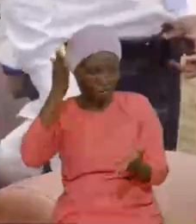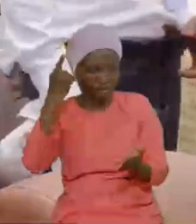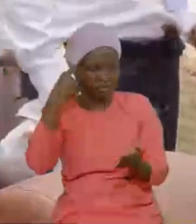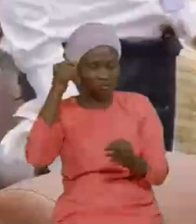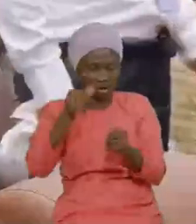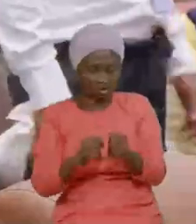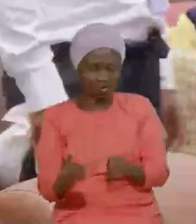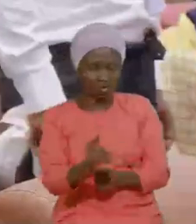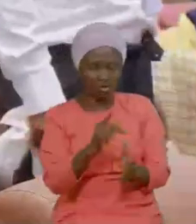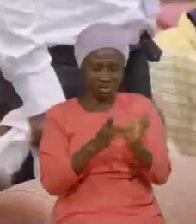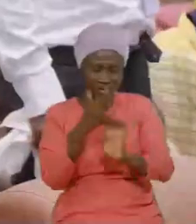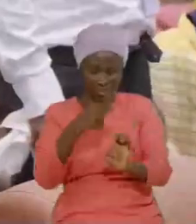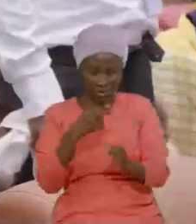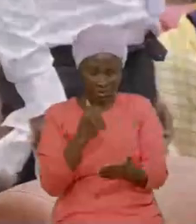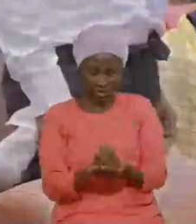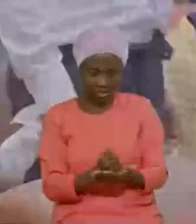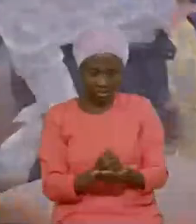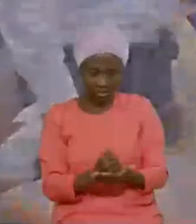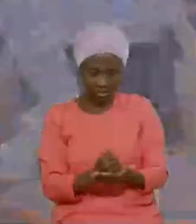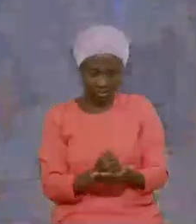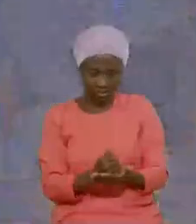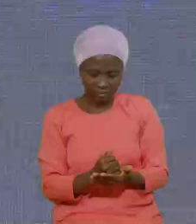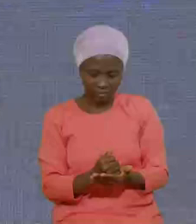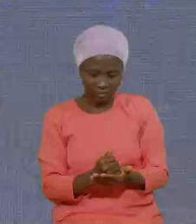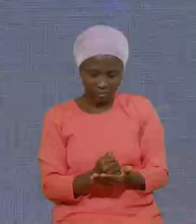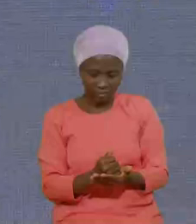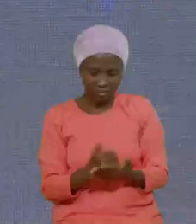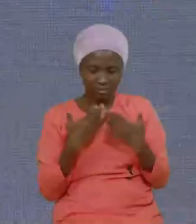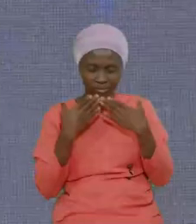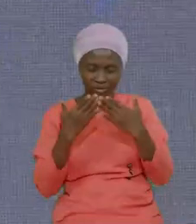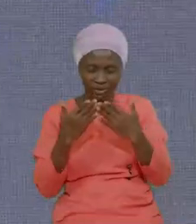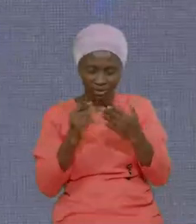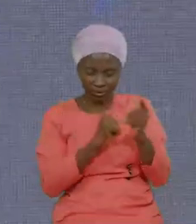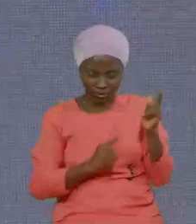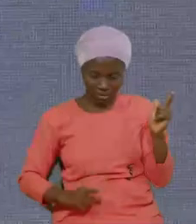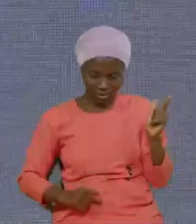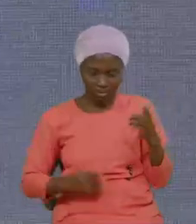Ouvre la porte à un avenir glorieux pour chacun. Thank you, Lord.